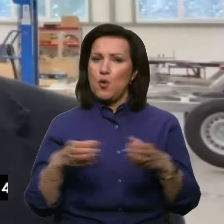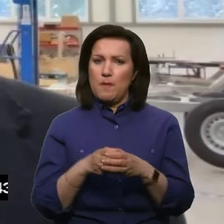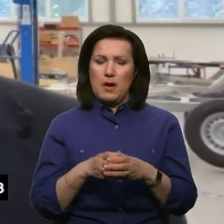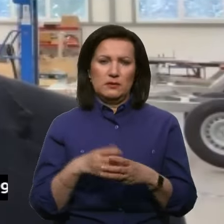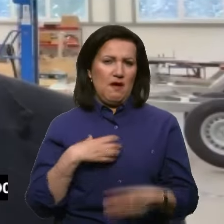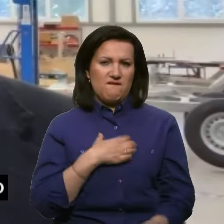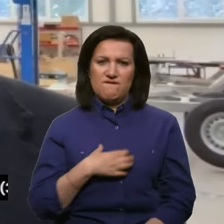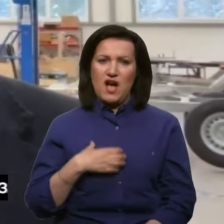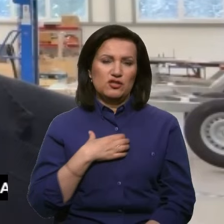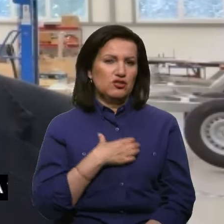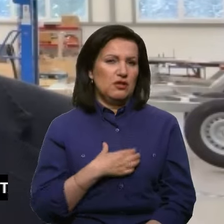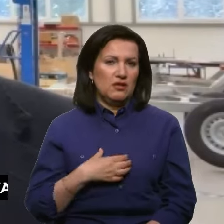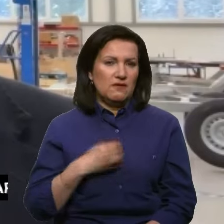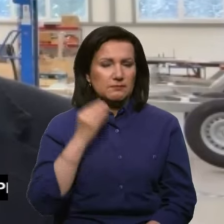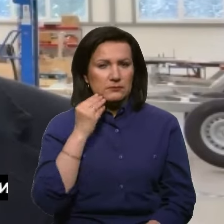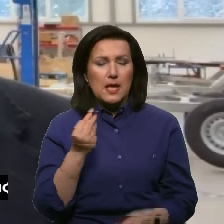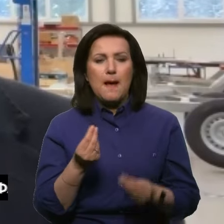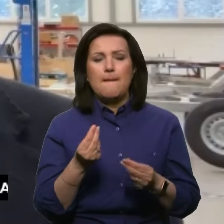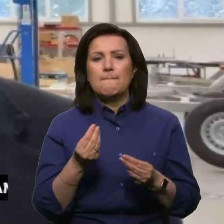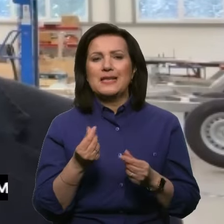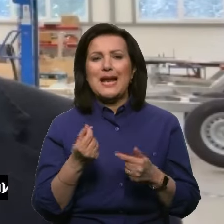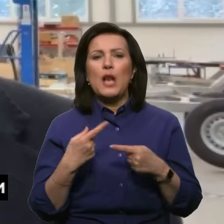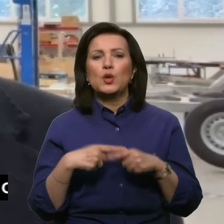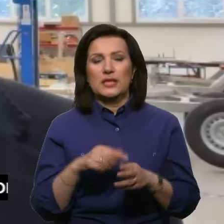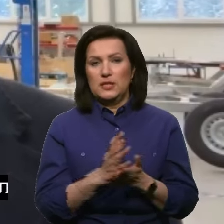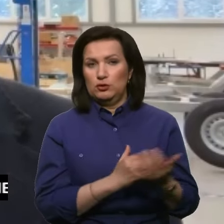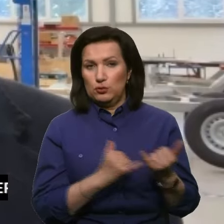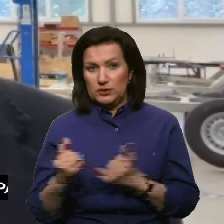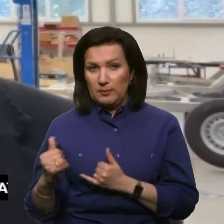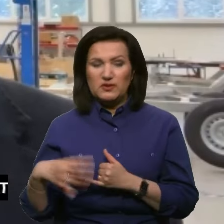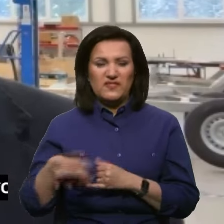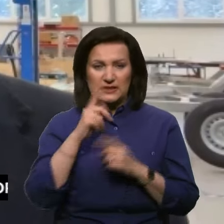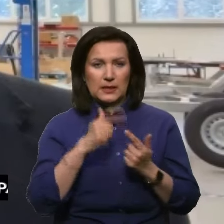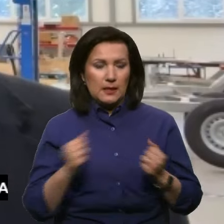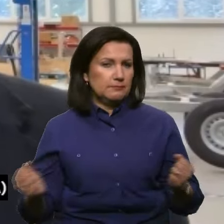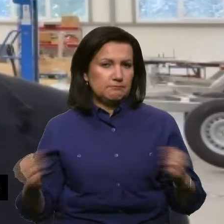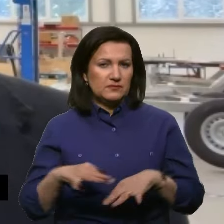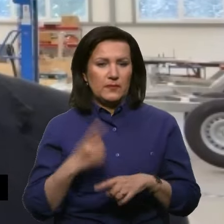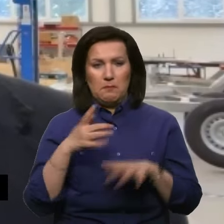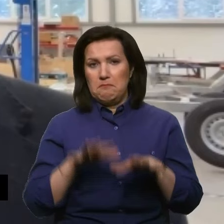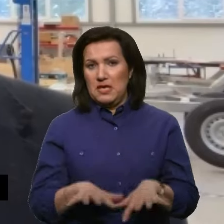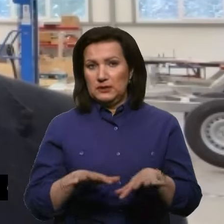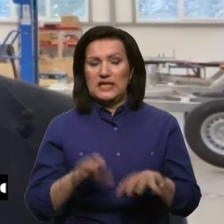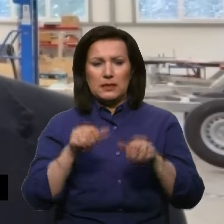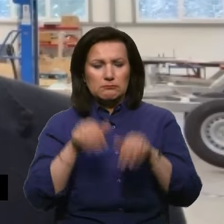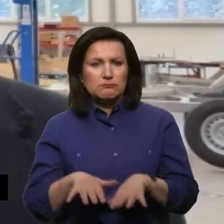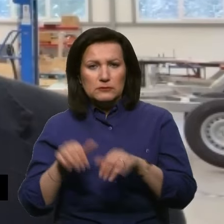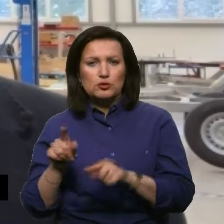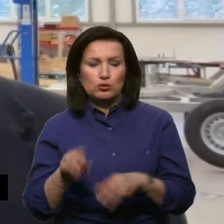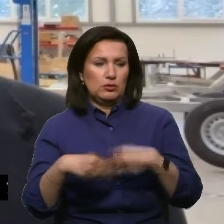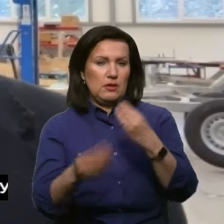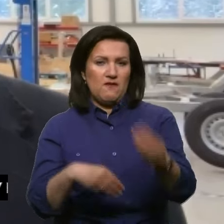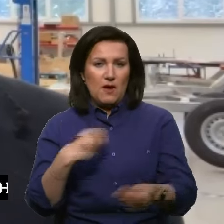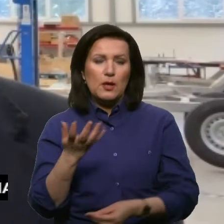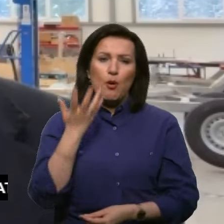насправді дуже важлива з точки зору матеріально-технічного забезпечення, адже усі країни збираються в одному місці і вирішують, що